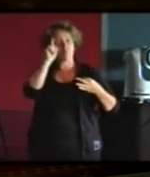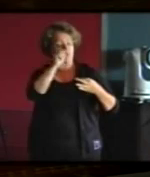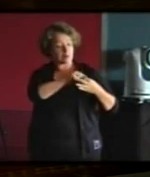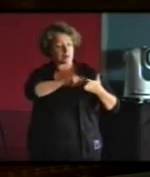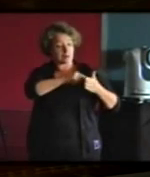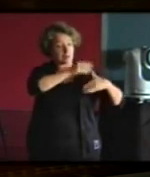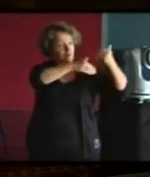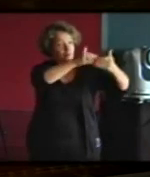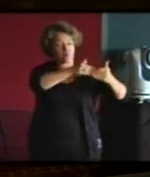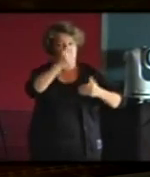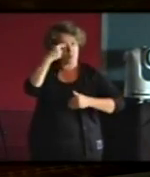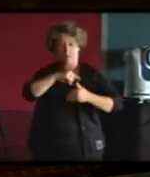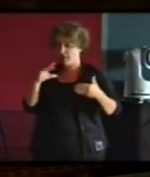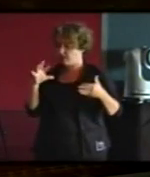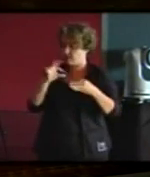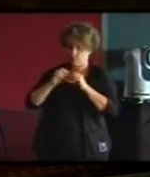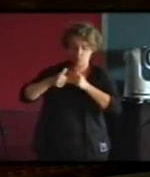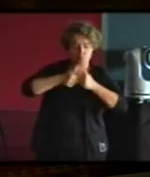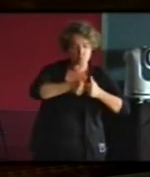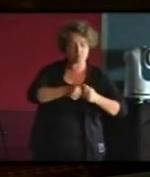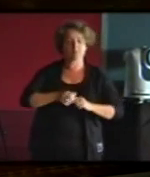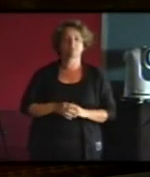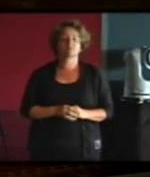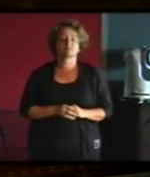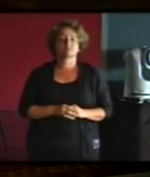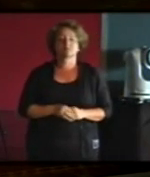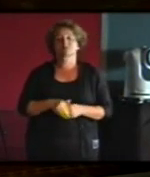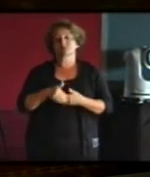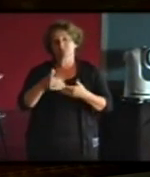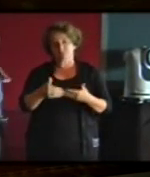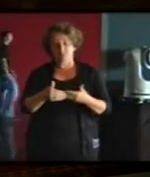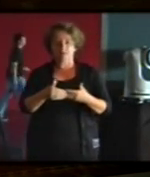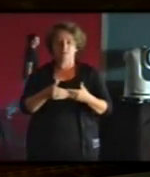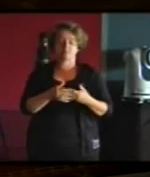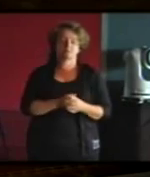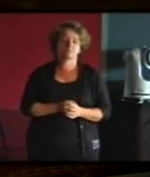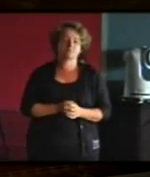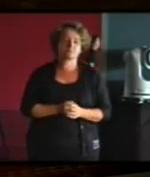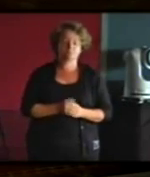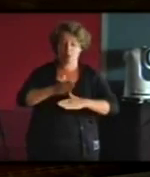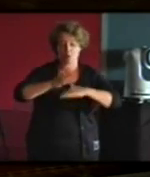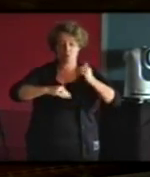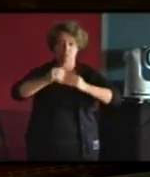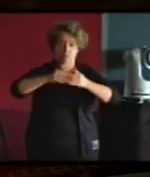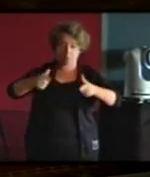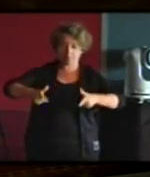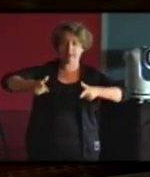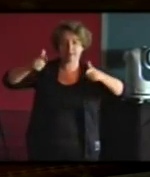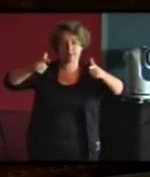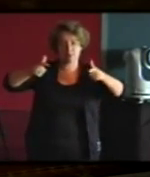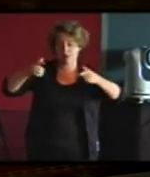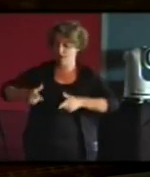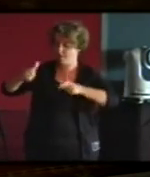beaucoup. Par contre, je crois que dans le bâti, où il a une résilience, où il n'en a